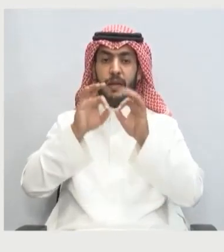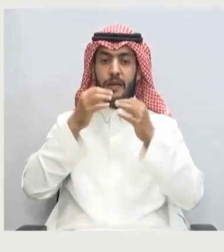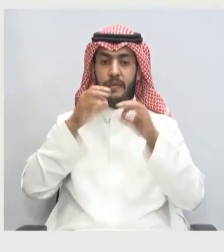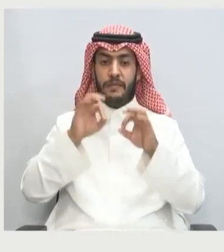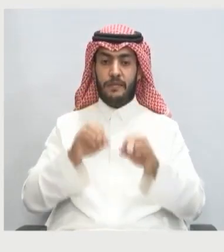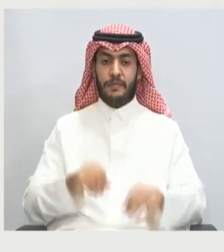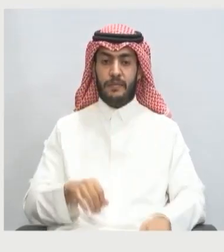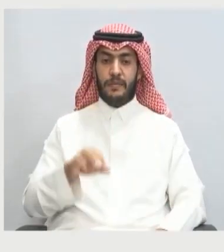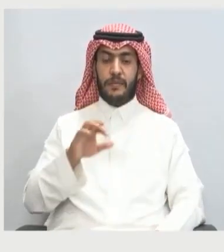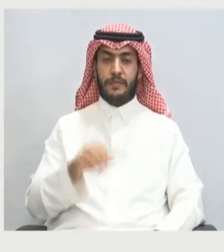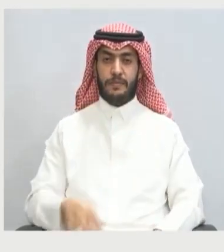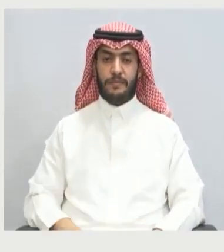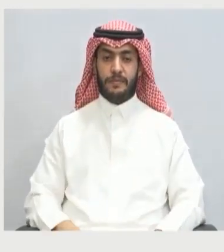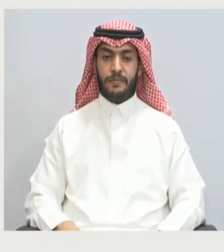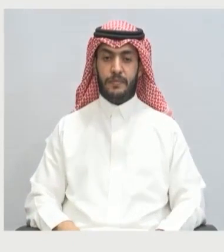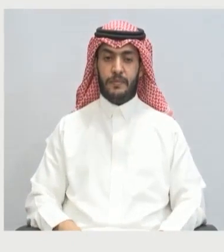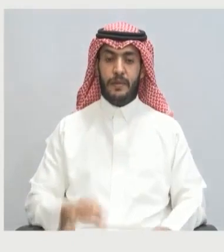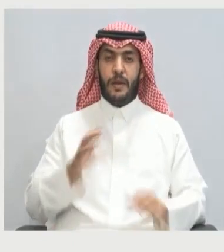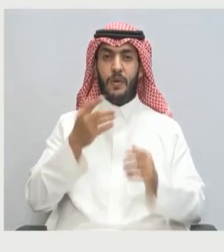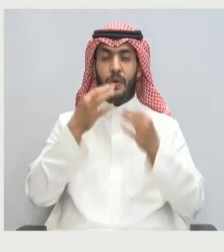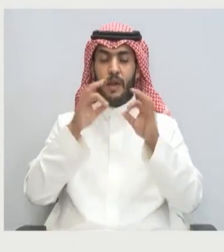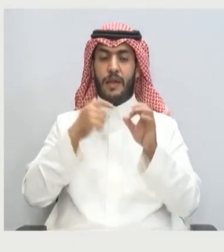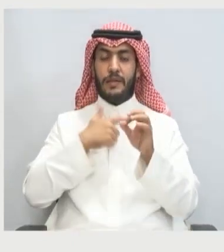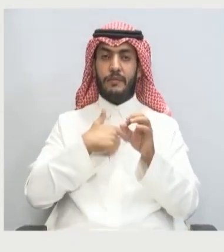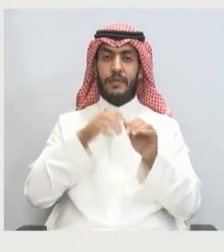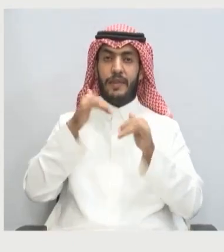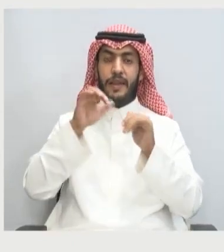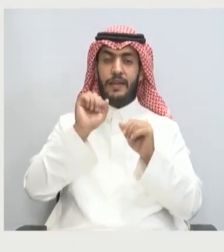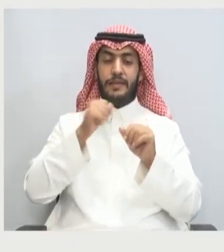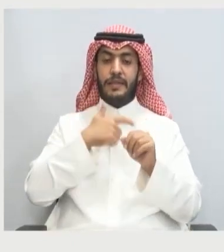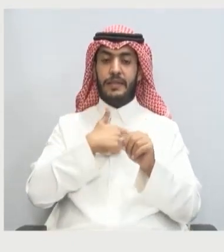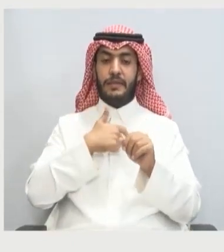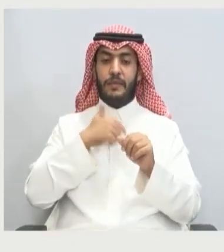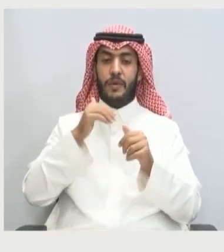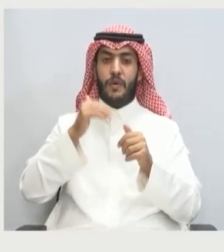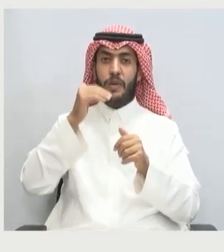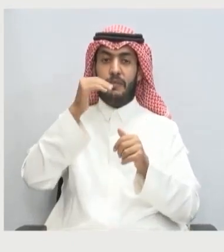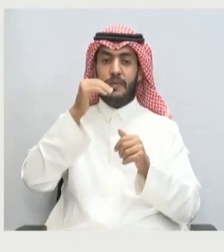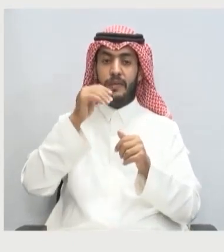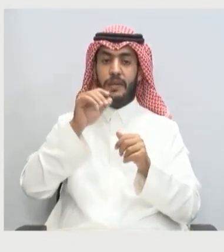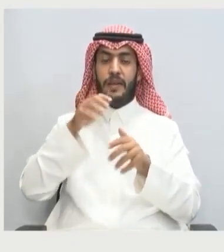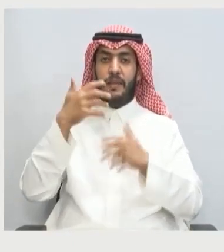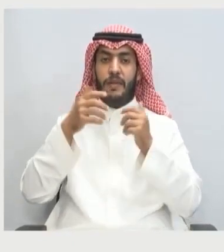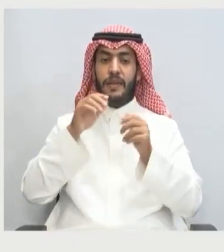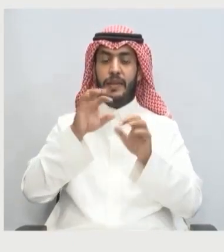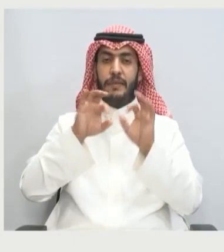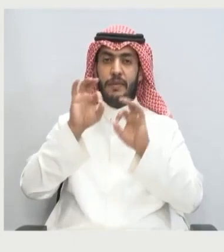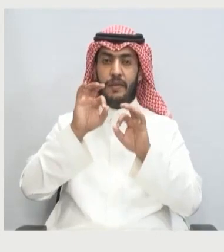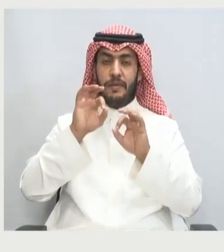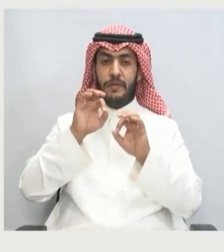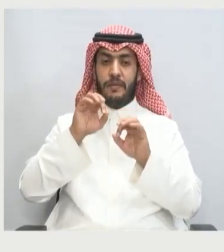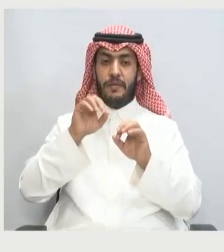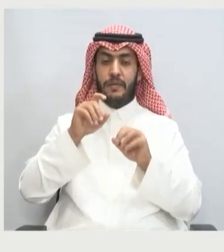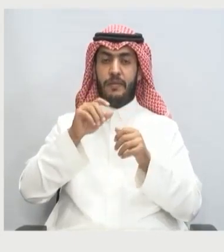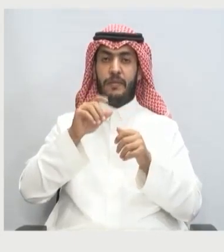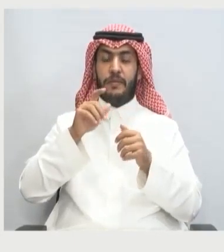ما هي وحده او رتبه التفاعل الكلي اذا عن طريق ما يسمى بالرتبه الكليه للتفاعلات الكيميائيه رتبه